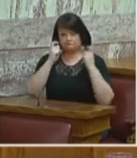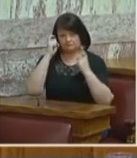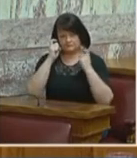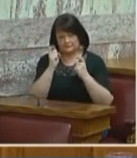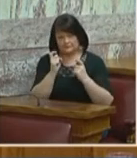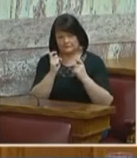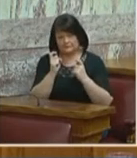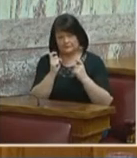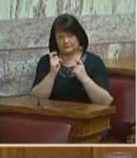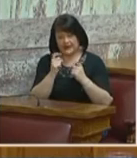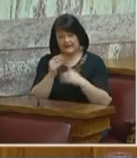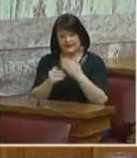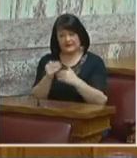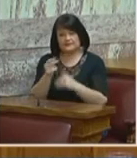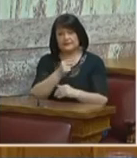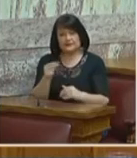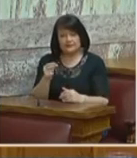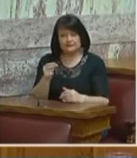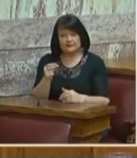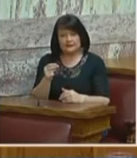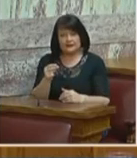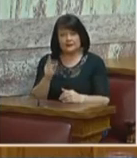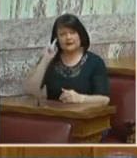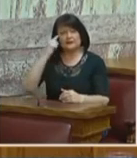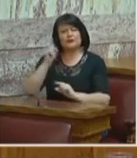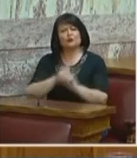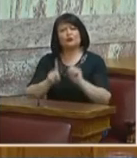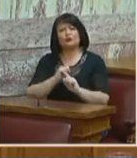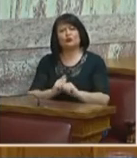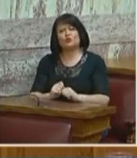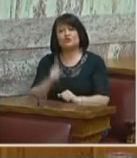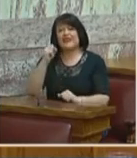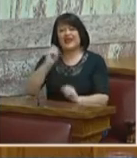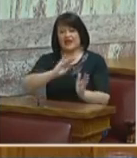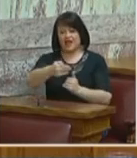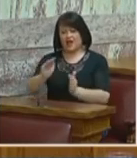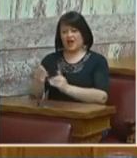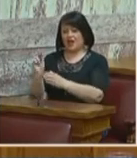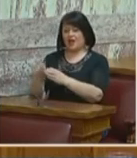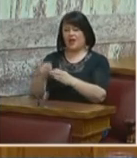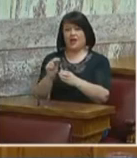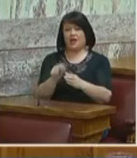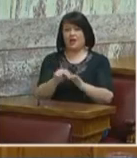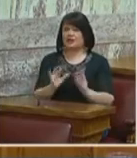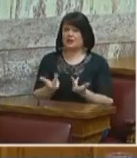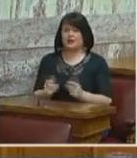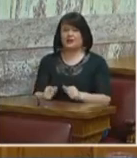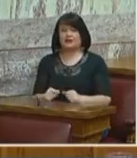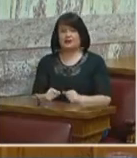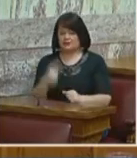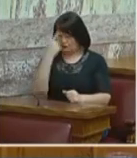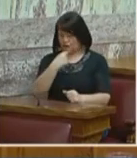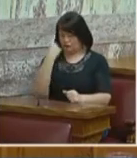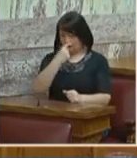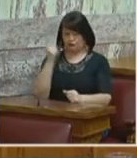ερχόμενος στη διαδικασία, ποια σκοπιμότητα εξυπηρετούν οι δέκα κάλπες, όταν υποτίθεται ότι κρινόμαθε ατομικά, αλλά